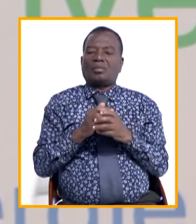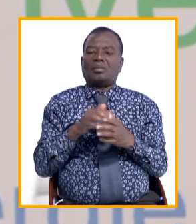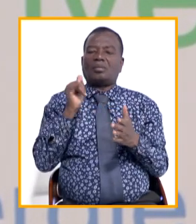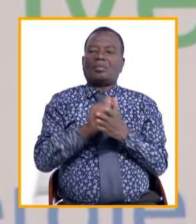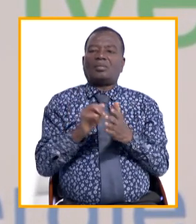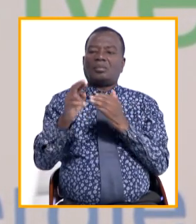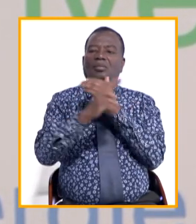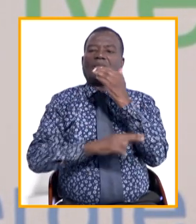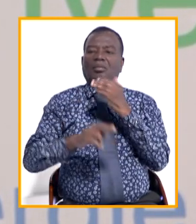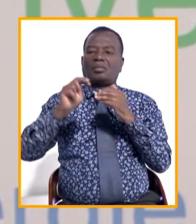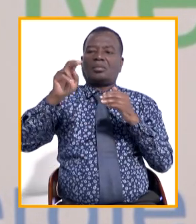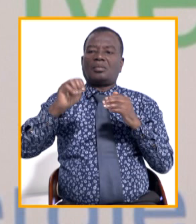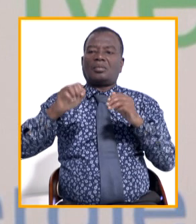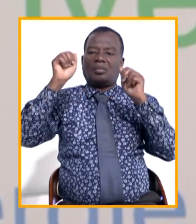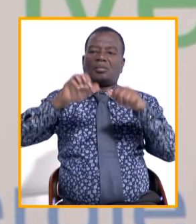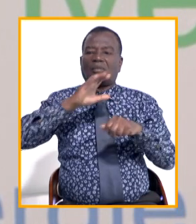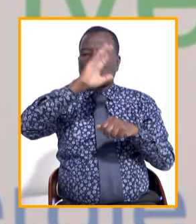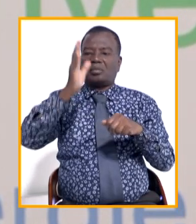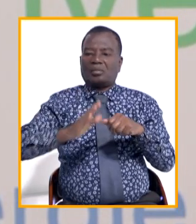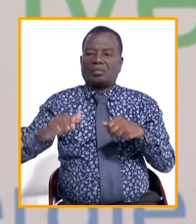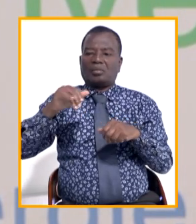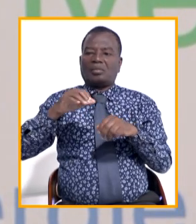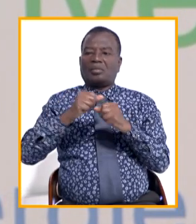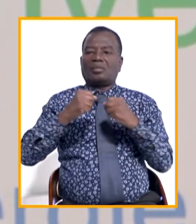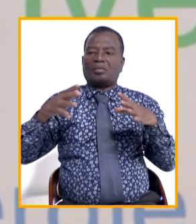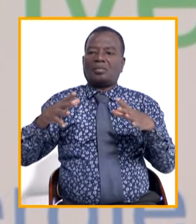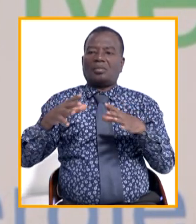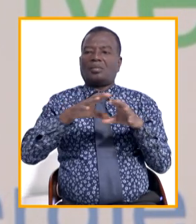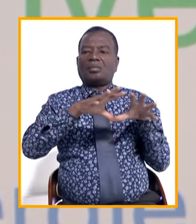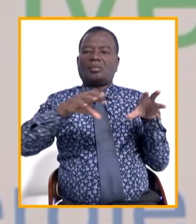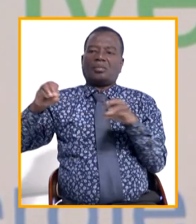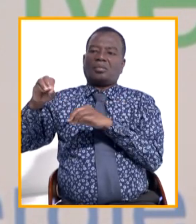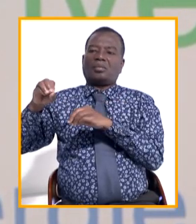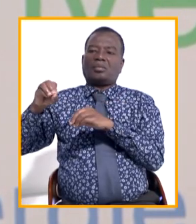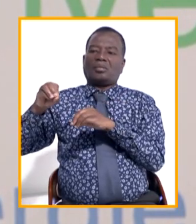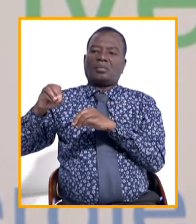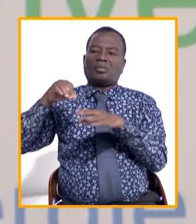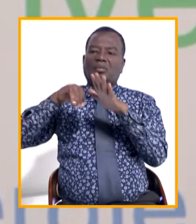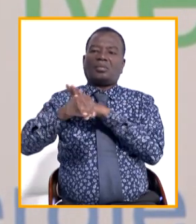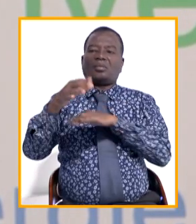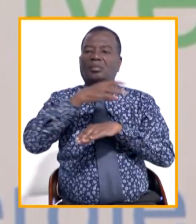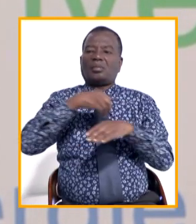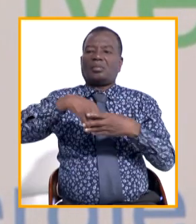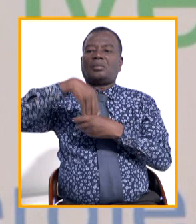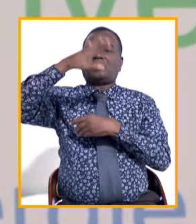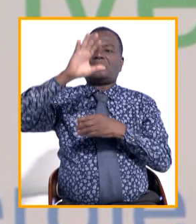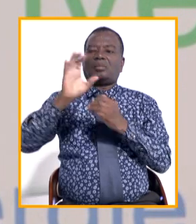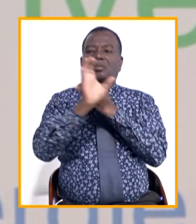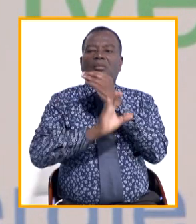Cette zone ne pourra jamais être effective sans le désenclavement intérieur et extérieur du